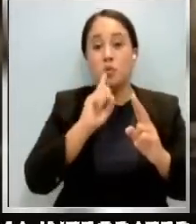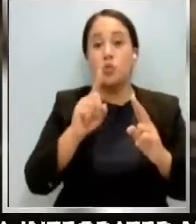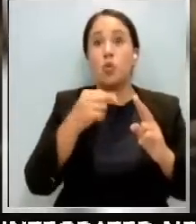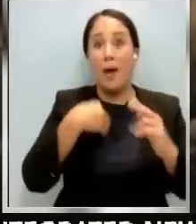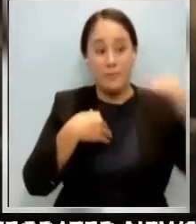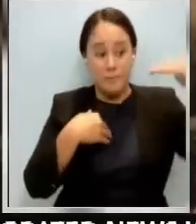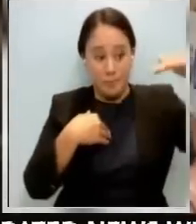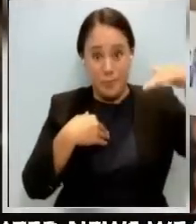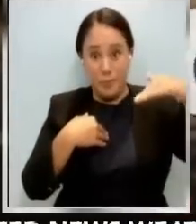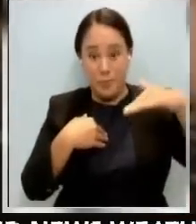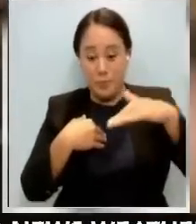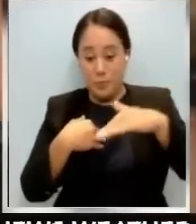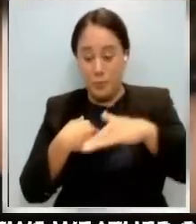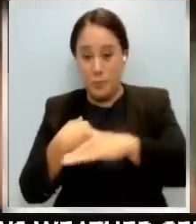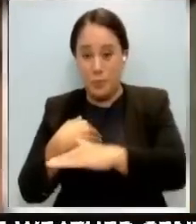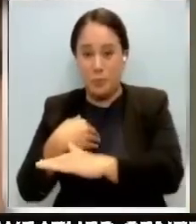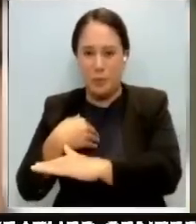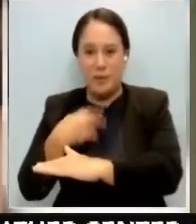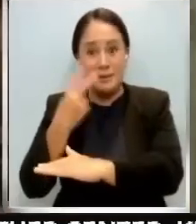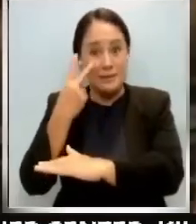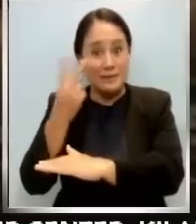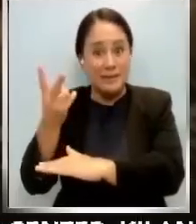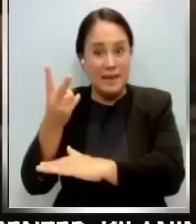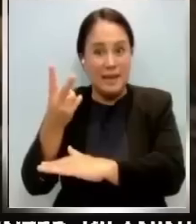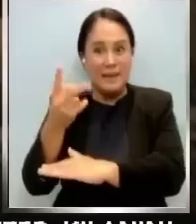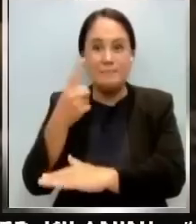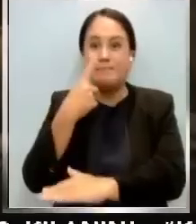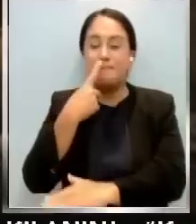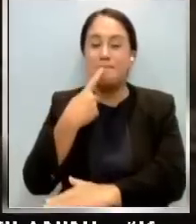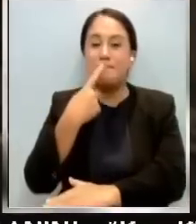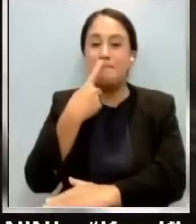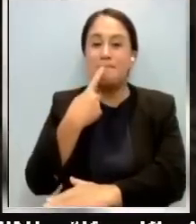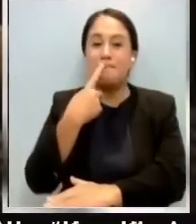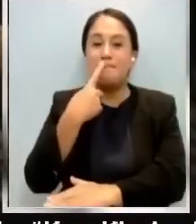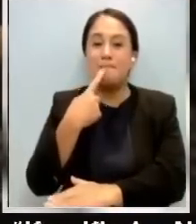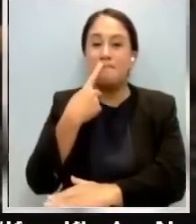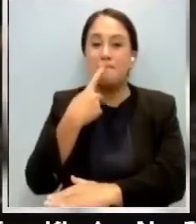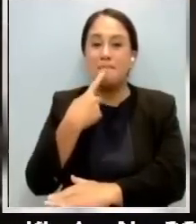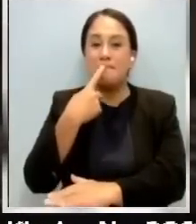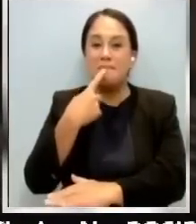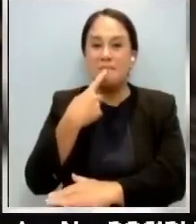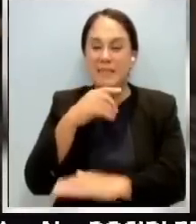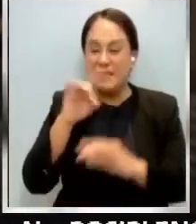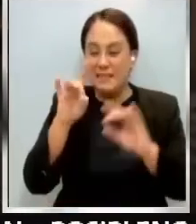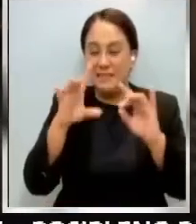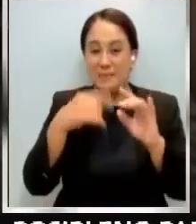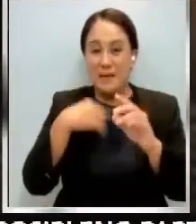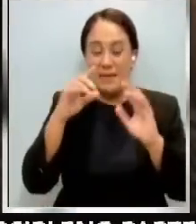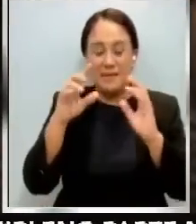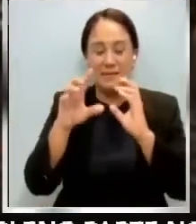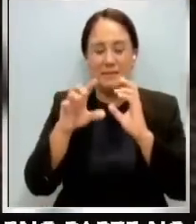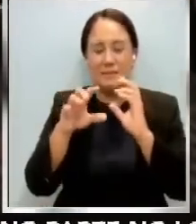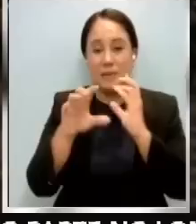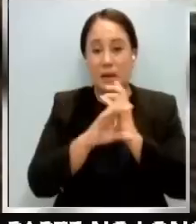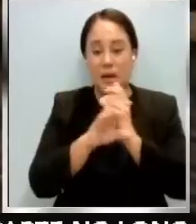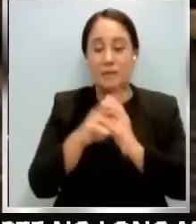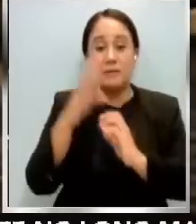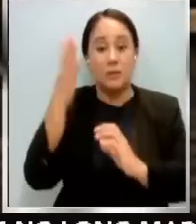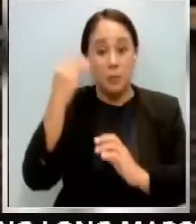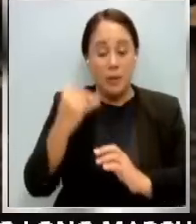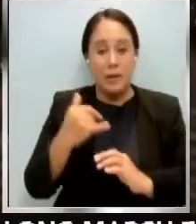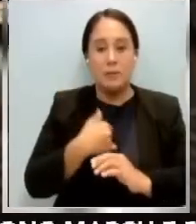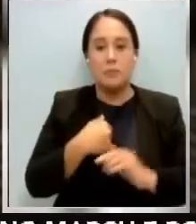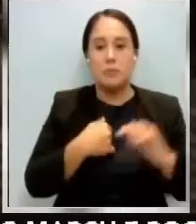nakasara. Nakikita nyo naman puro pula ang tail light ng mga sasakyan dahil pag kayo kay dumadaan ngayon